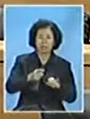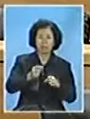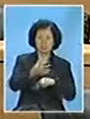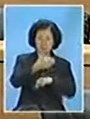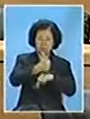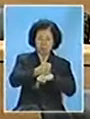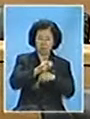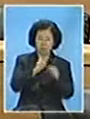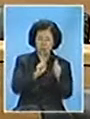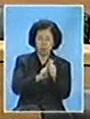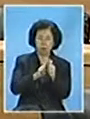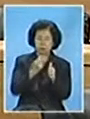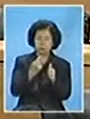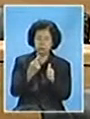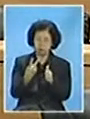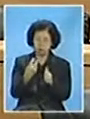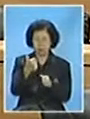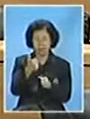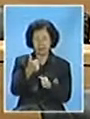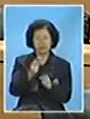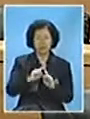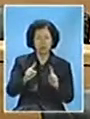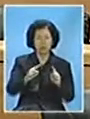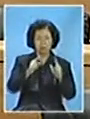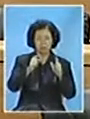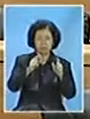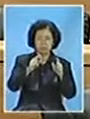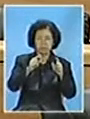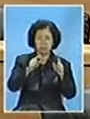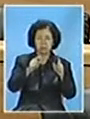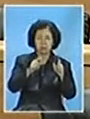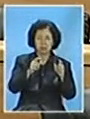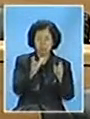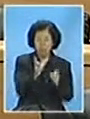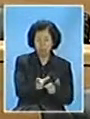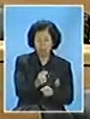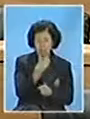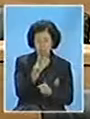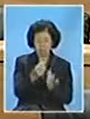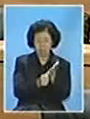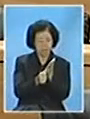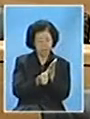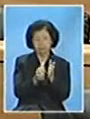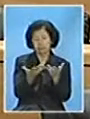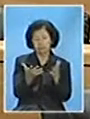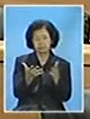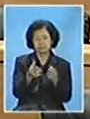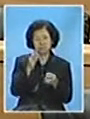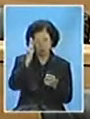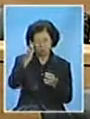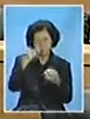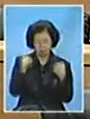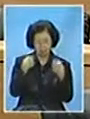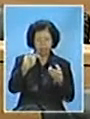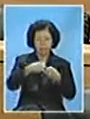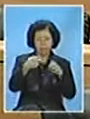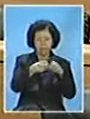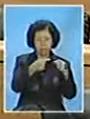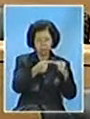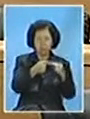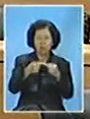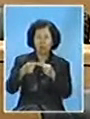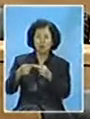ายกได้ด้วยแต่ในวรรค4เนี่ยท่านไม่ได้แก้นะครับซึ่งตรงนี้มันจะเป็นปัญหาตามมาว่าเมื่อคน